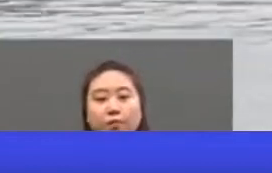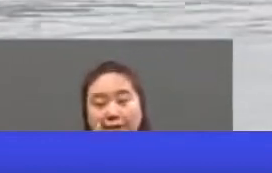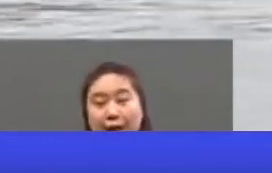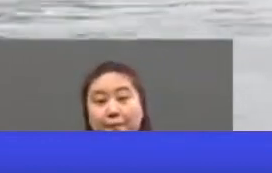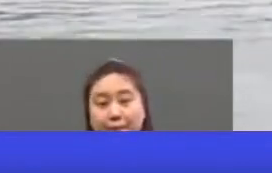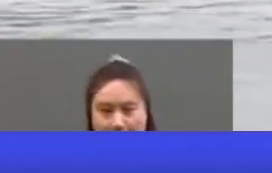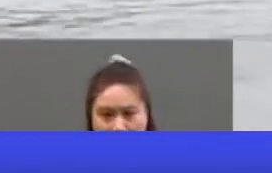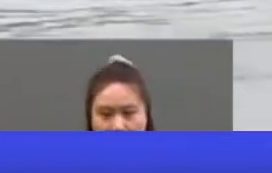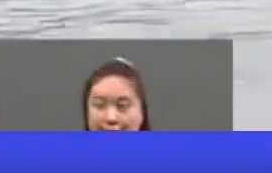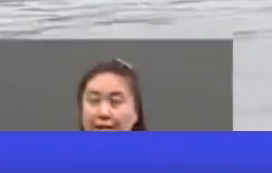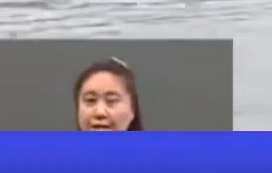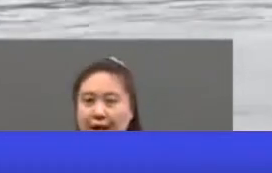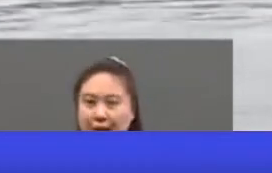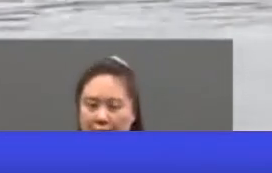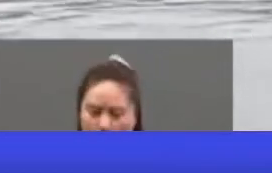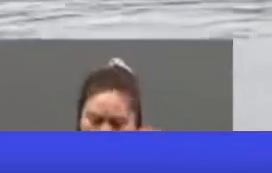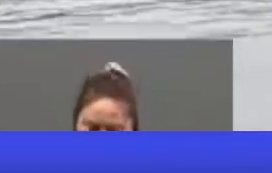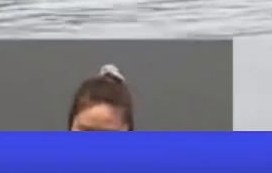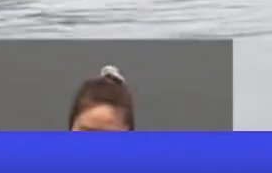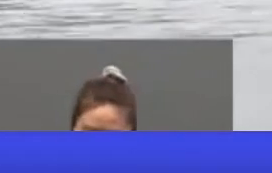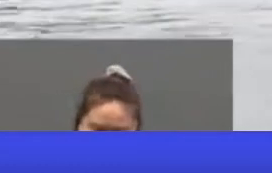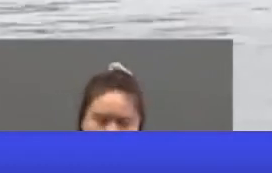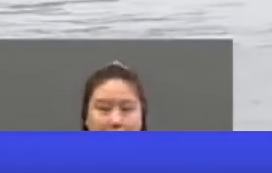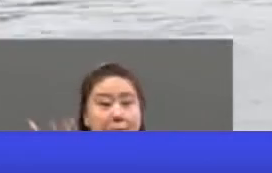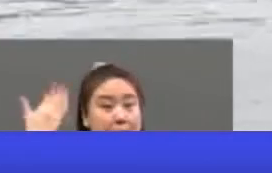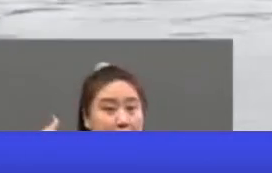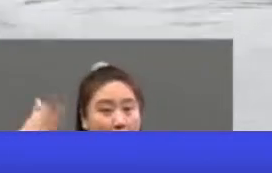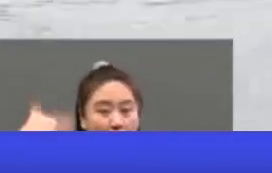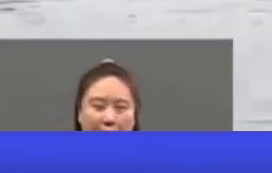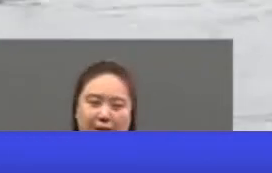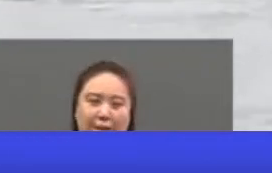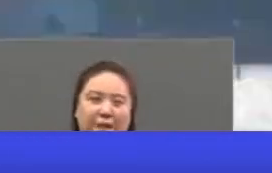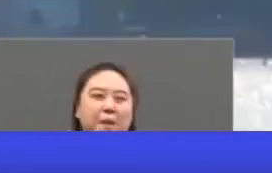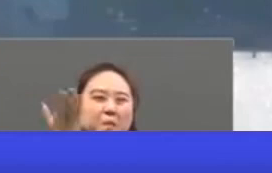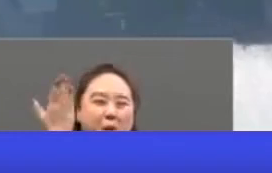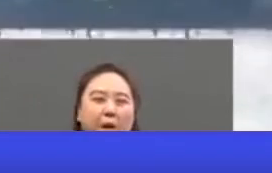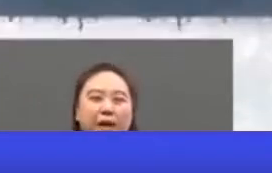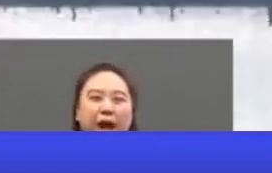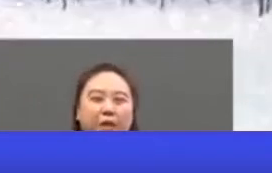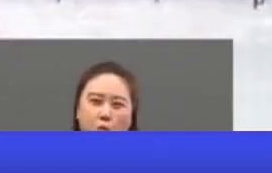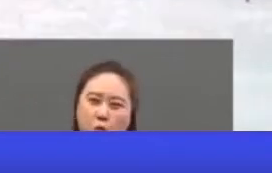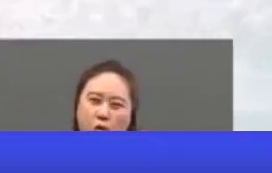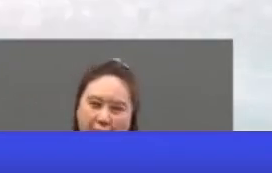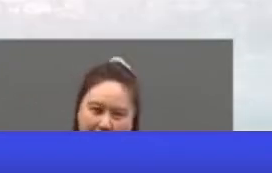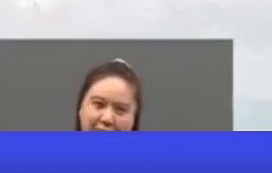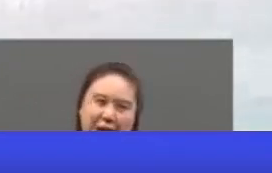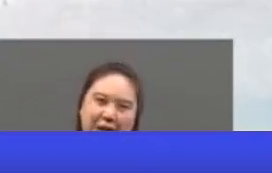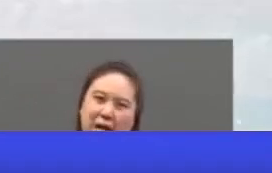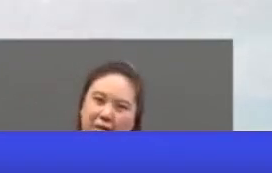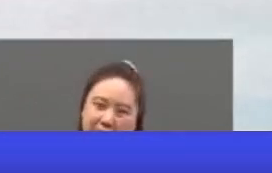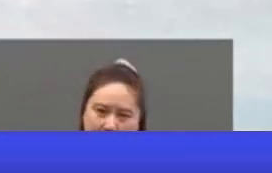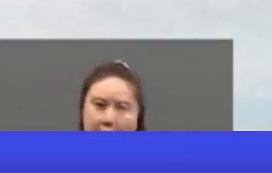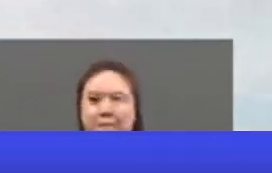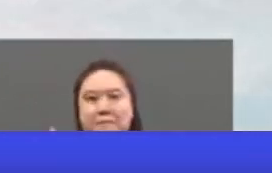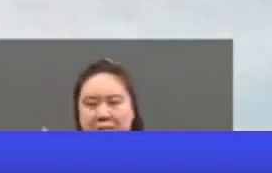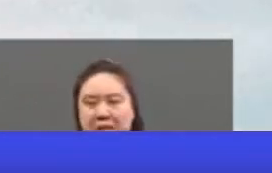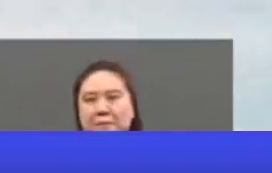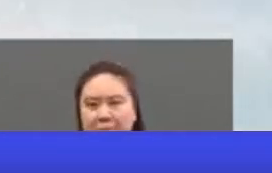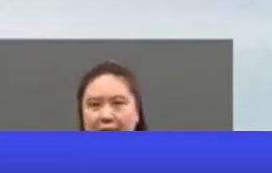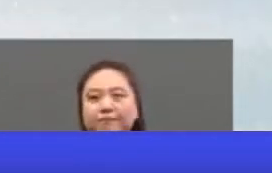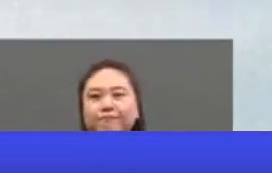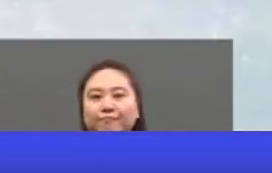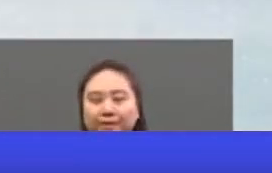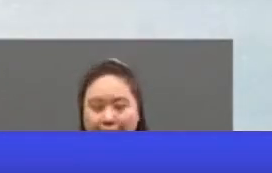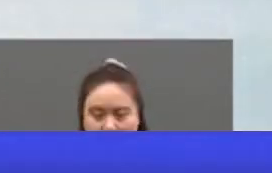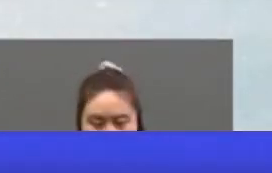างๆตอนนี้เราถ้าเกิดเราพูดถึงเทียร์เนี่ยเราอยู่ในลำดับที่เท่าไหร่แล้วคะ ต้องแยกเป็น2 ส่วนครับถ้าเราพูดถึงเรื่องเทียร์เนี่ย